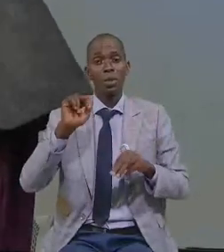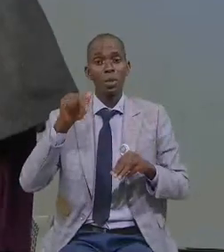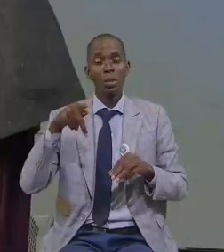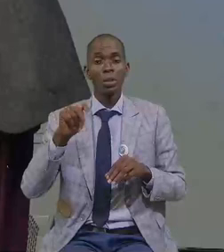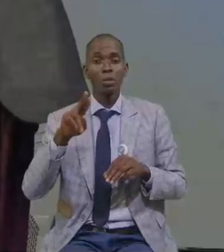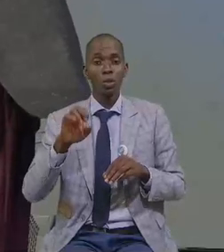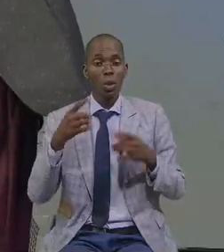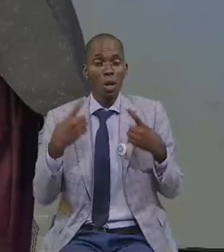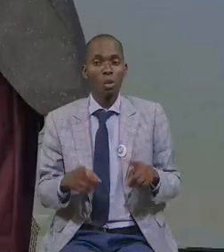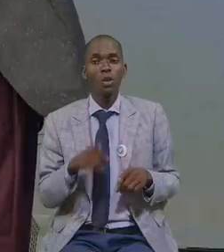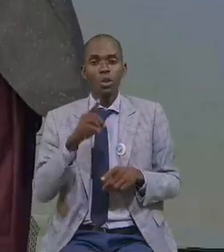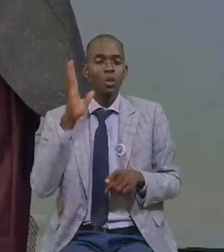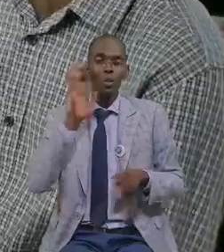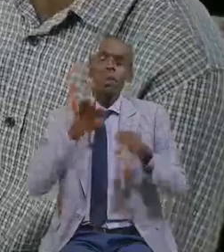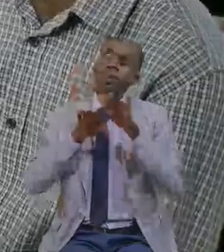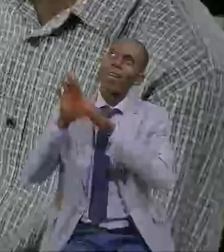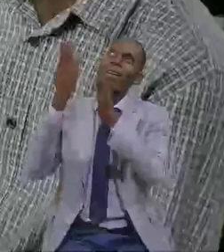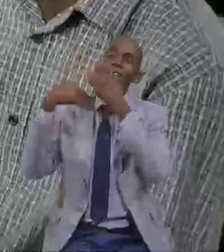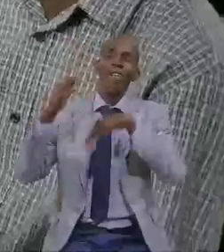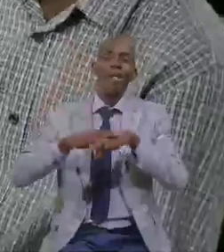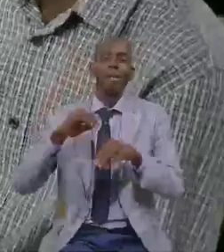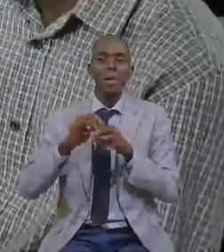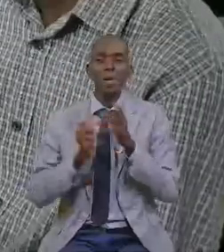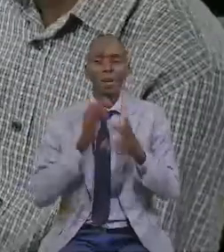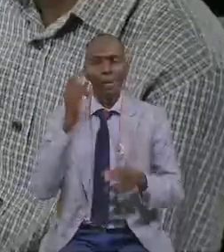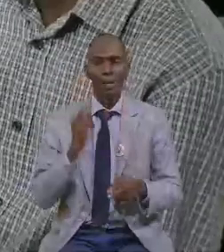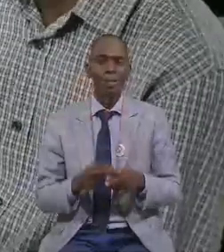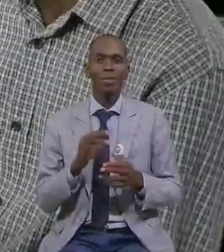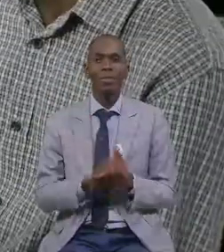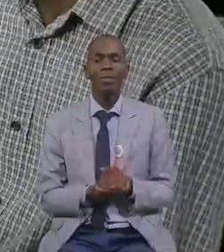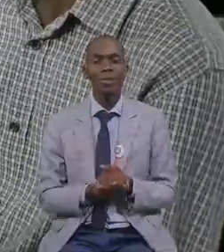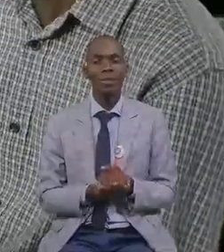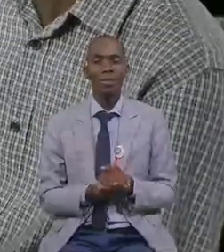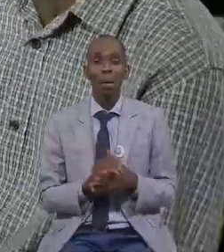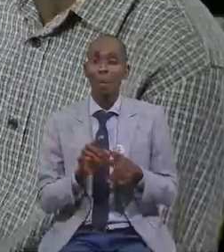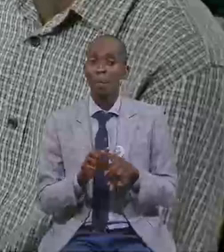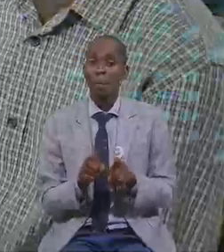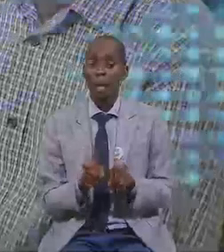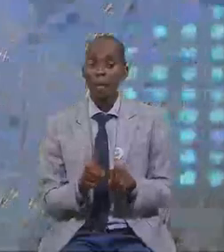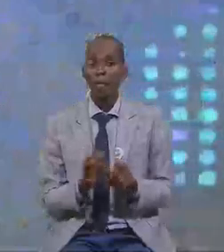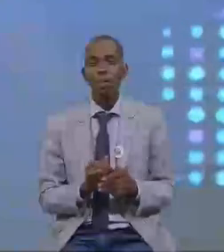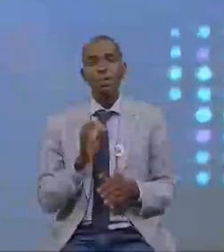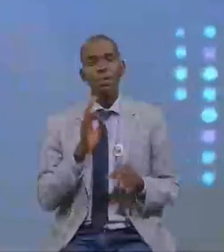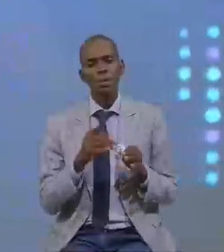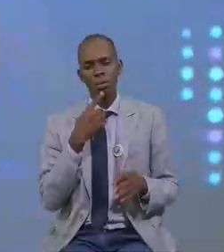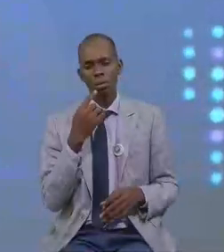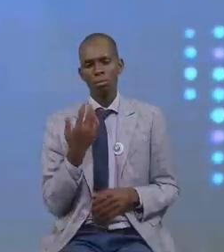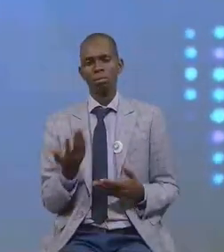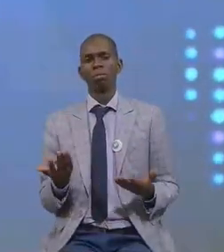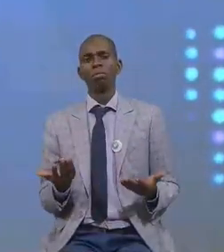sur qui il règne. Et lorsque la trompette sonnera, vous irez au ciel au nom de Jésus. Mais si tu dis,